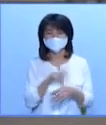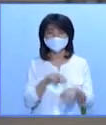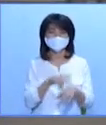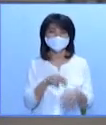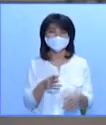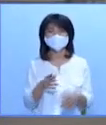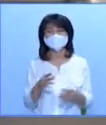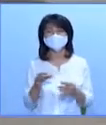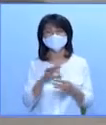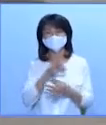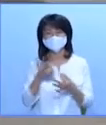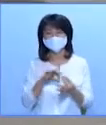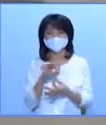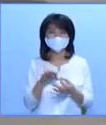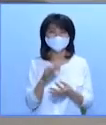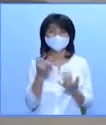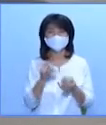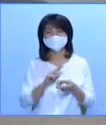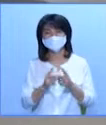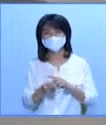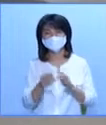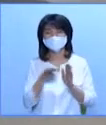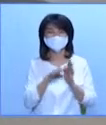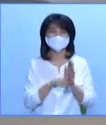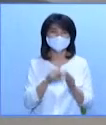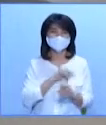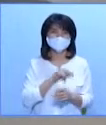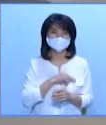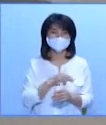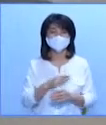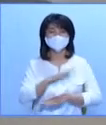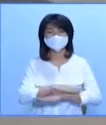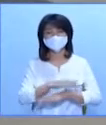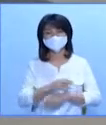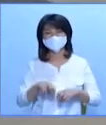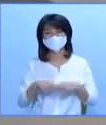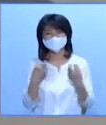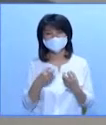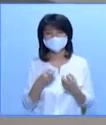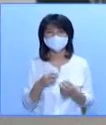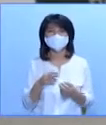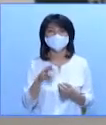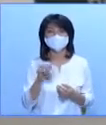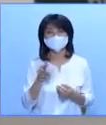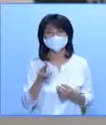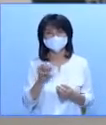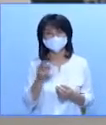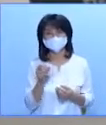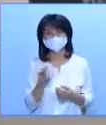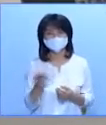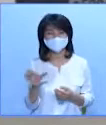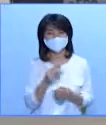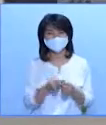қызметкерлері тәулік бойы екі ауысыммен күшейтілген режимде қызмет етіп жатыр. Тәртіп сақшылары планшетпен жабдықталып, адам туралы деректі